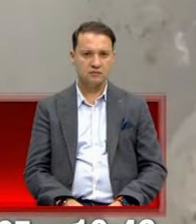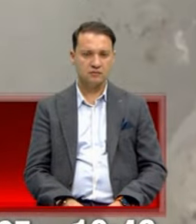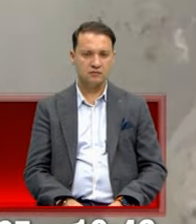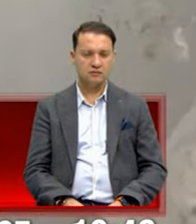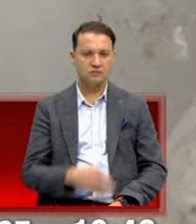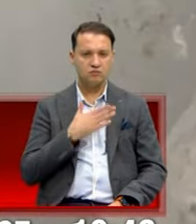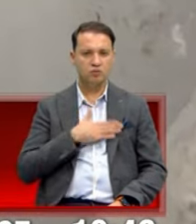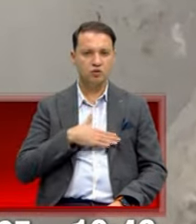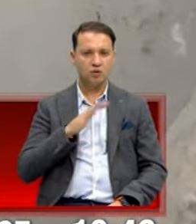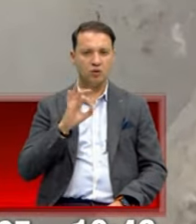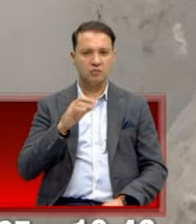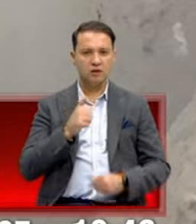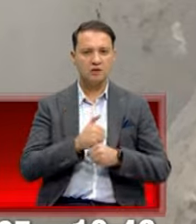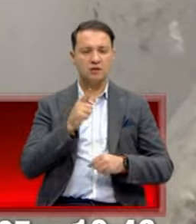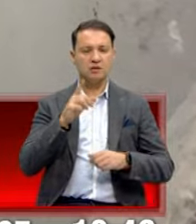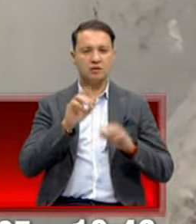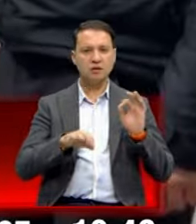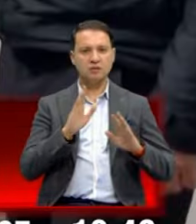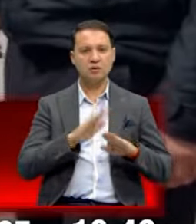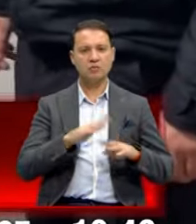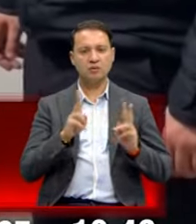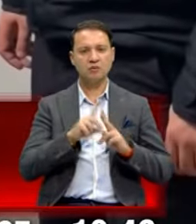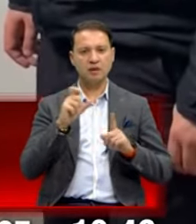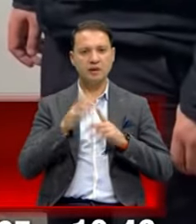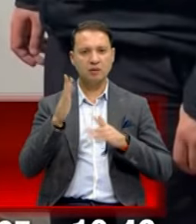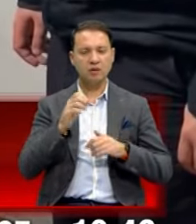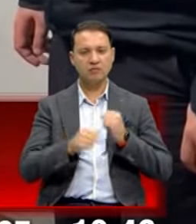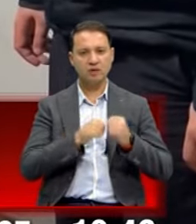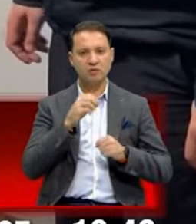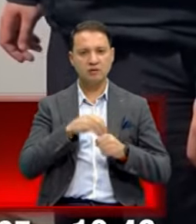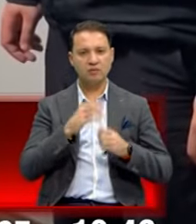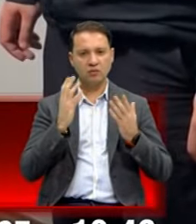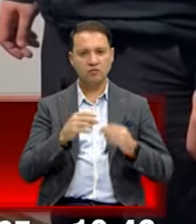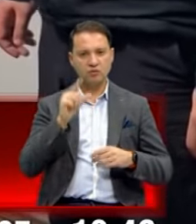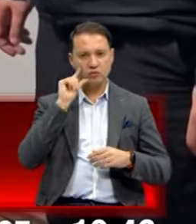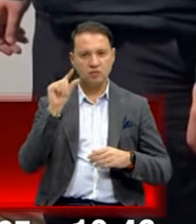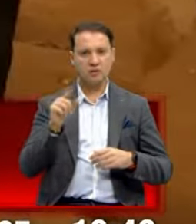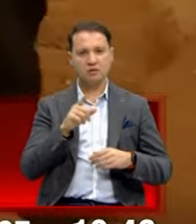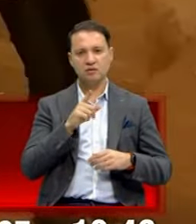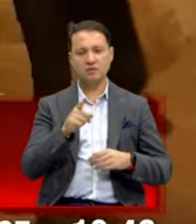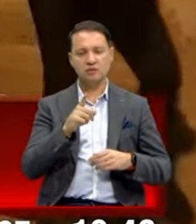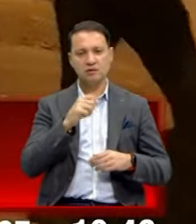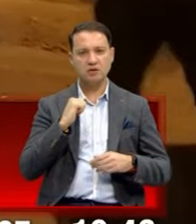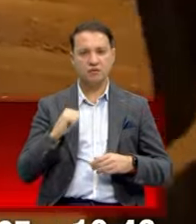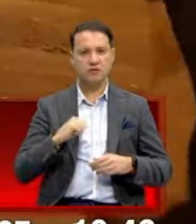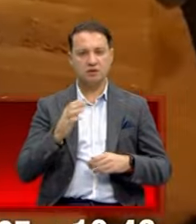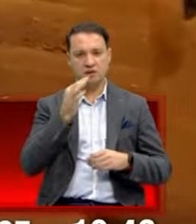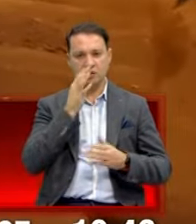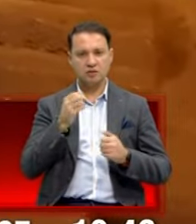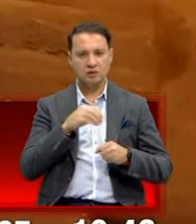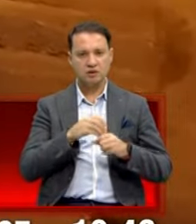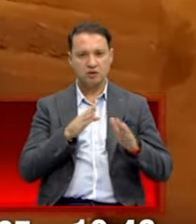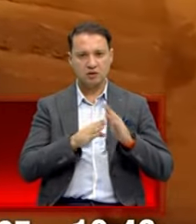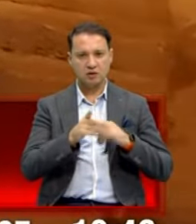yani. Bursa Osman Gazi'de denetime çıkan polis ekibi bir deponun imalathane olduğundan şüphelendi. Savcılıktan izin alınıp